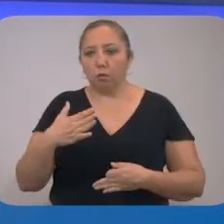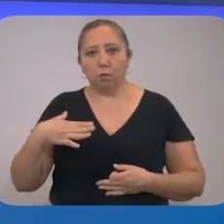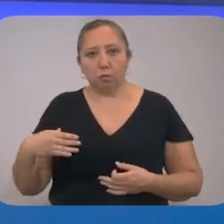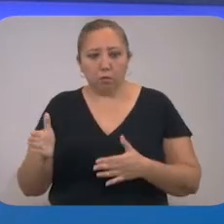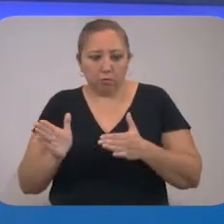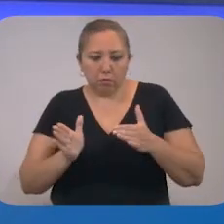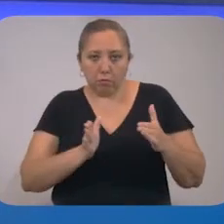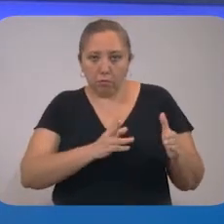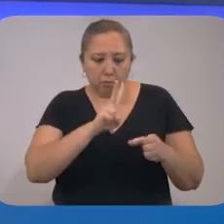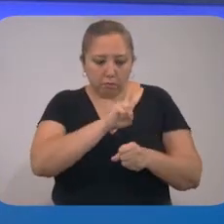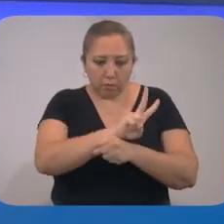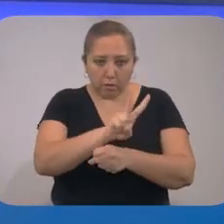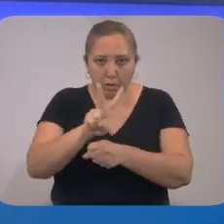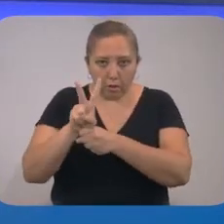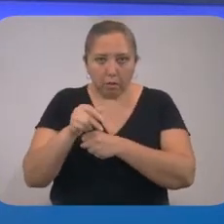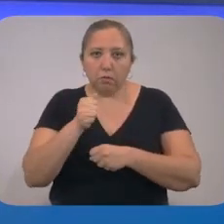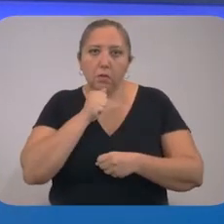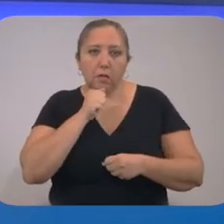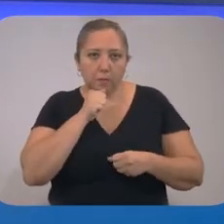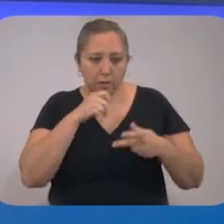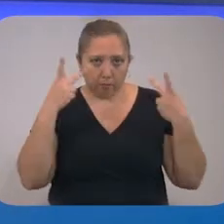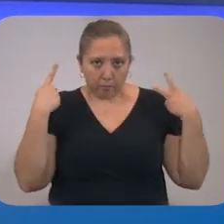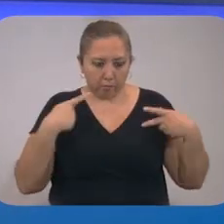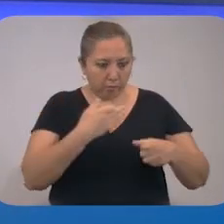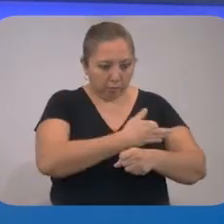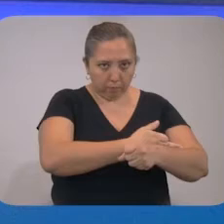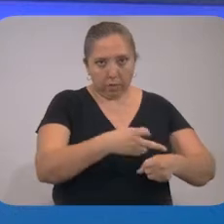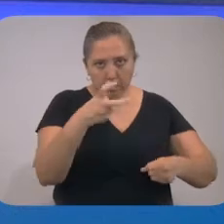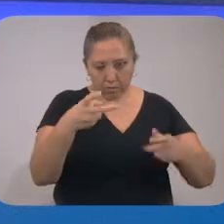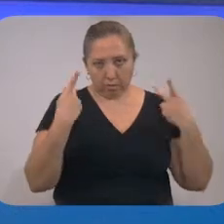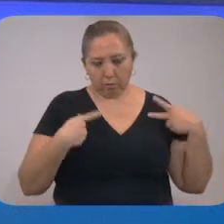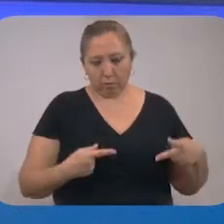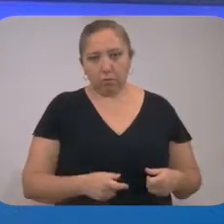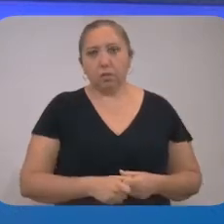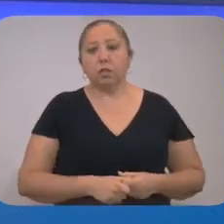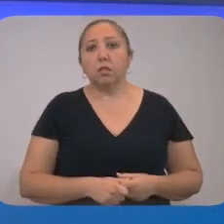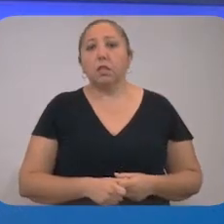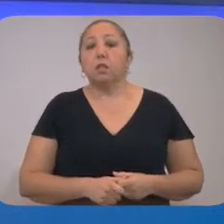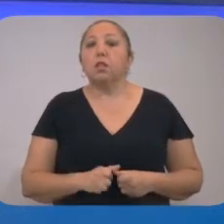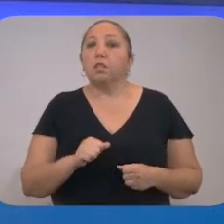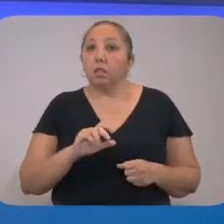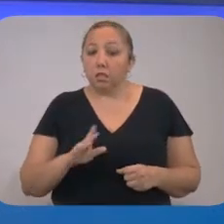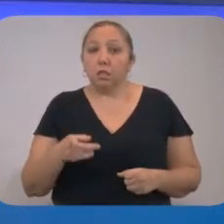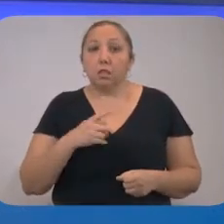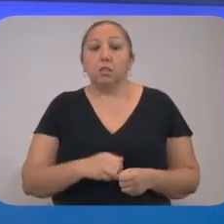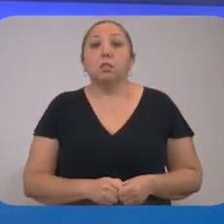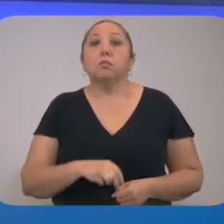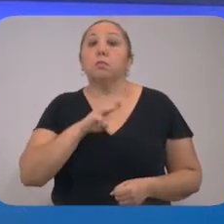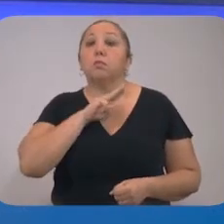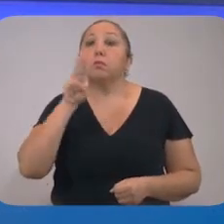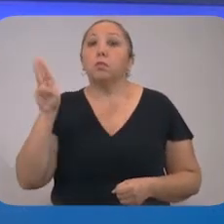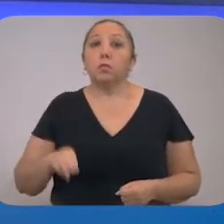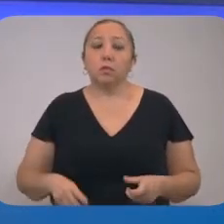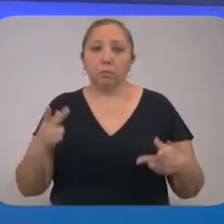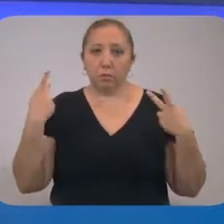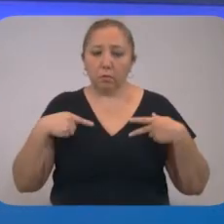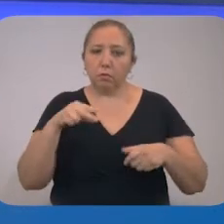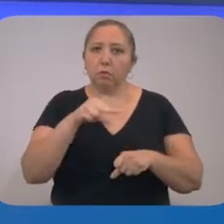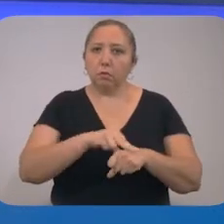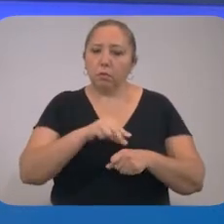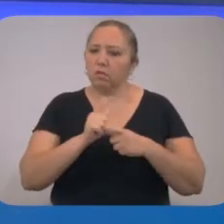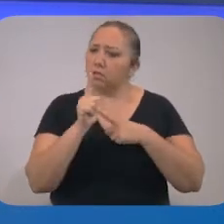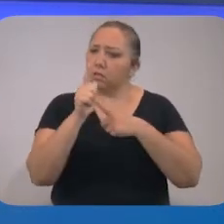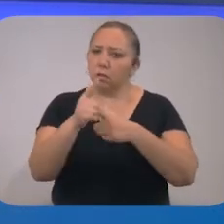Mako Tunsan Cajakbalo Cachetele Mako ba, Sokuk ala lo yete tanushak altalo tumen umolali, toh olal utsakyahilo.